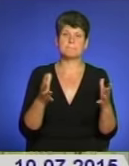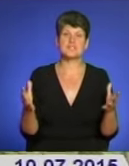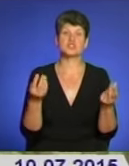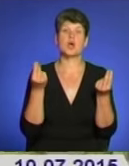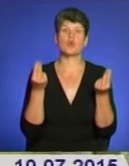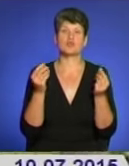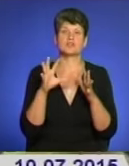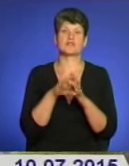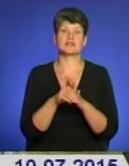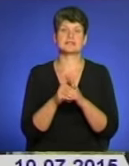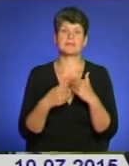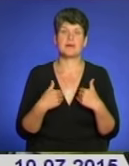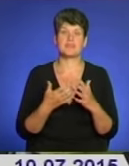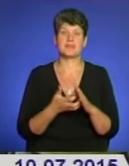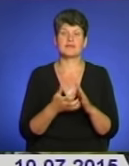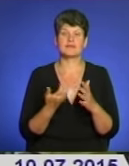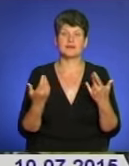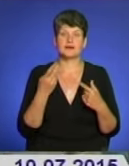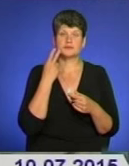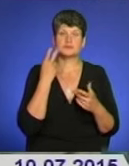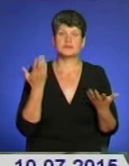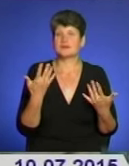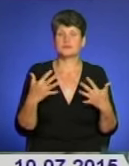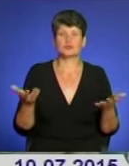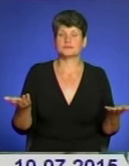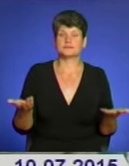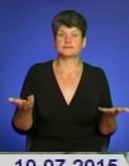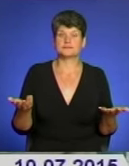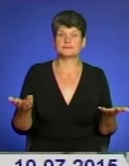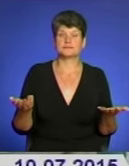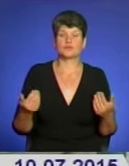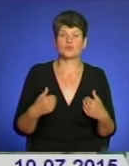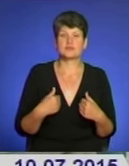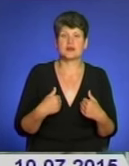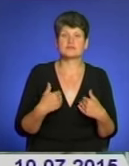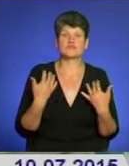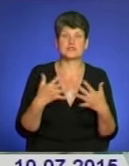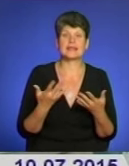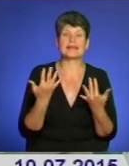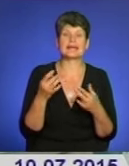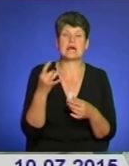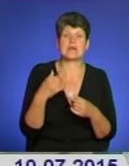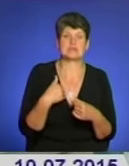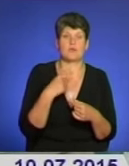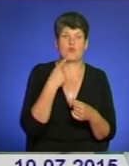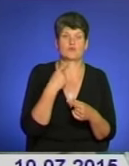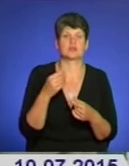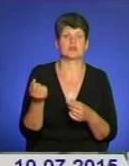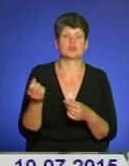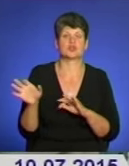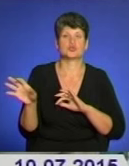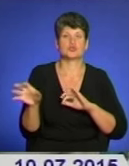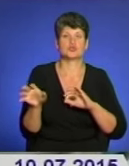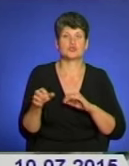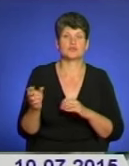класти, яких в нас зараз бракує постійно. Та й все. Нас це вже кілька разів казали, що забирають звідси,